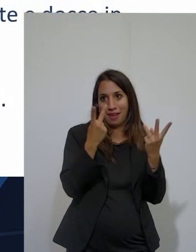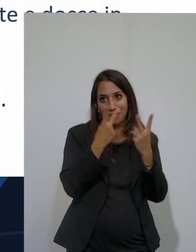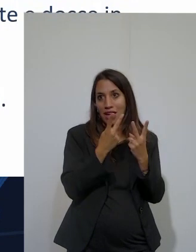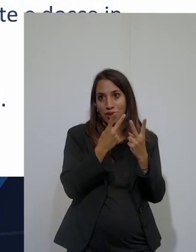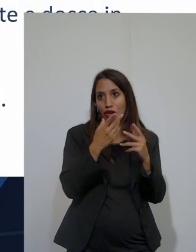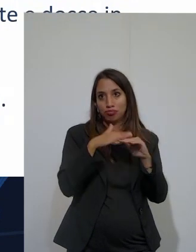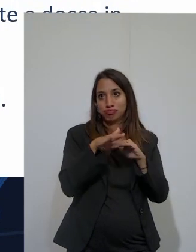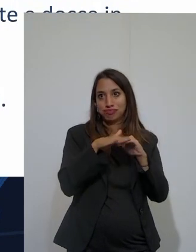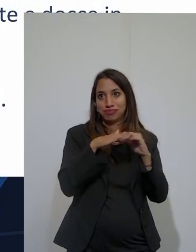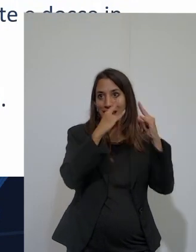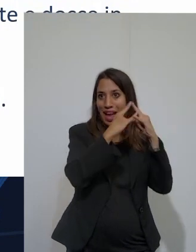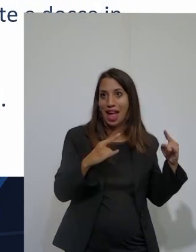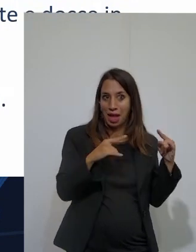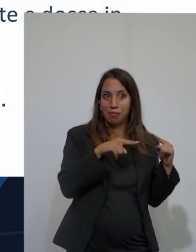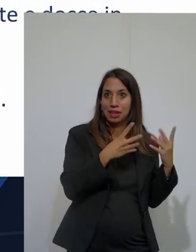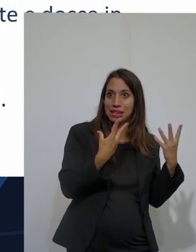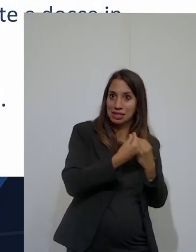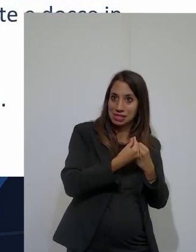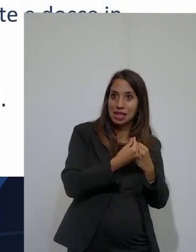dell'ambito camping e glamping,